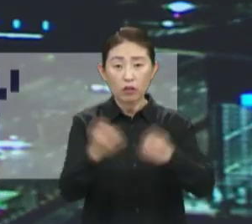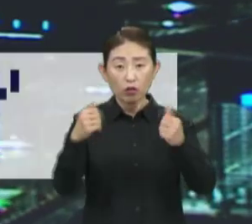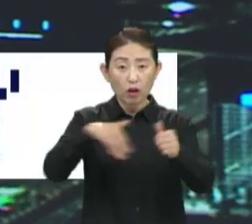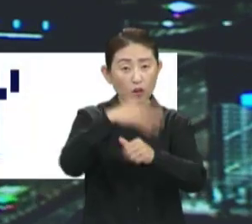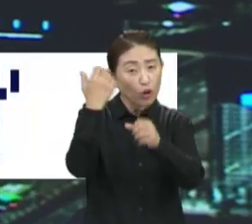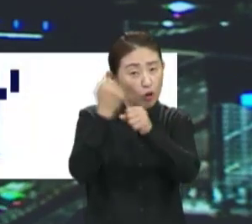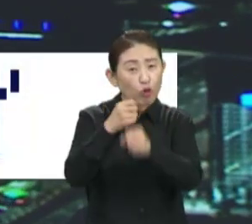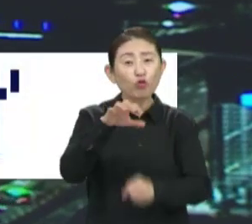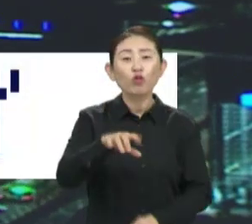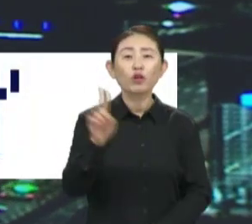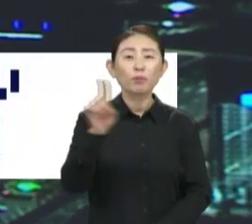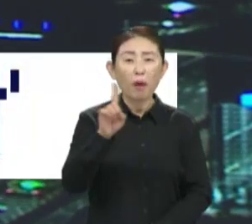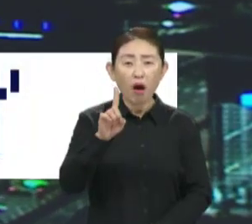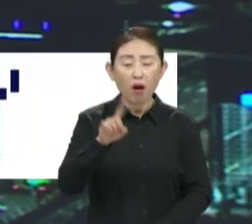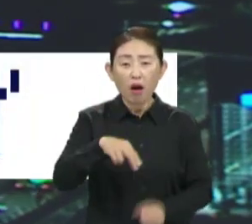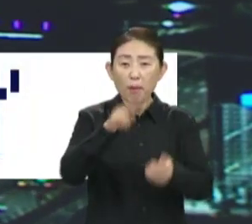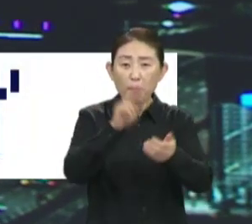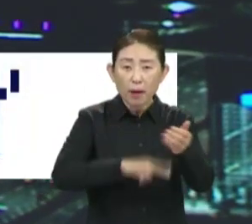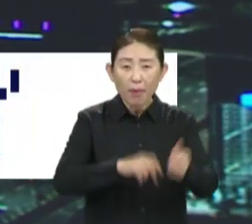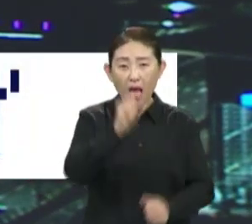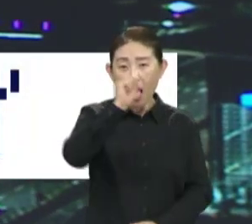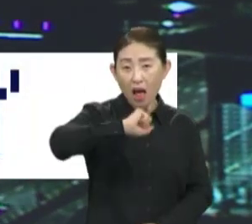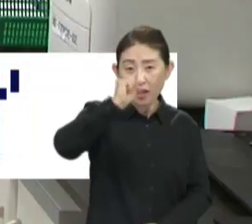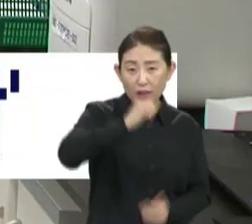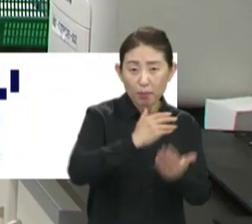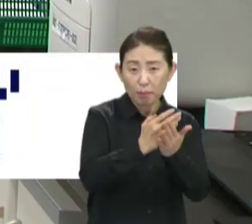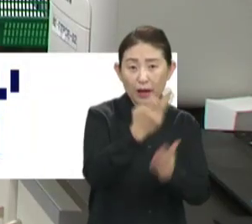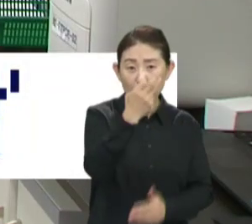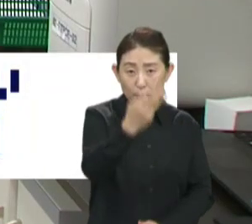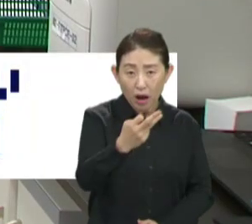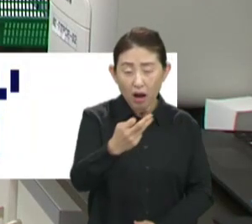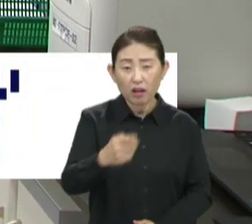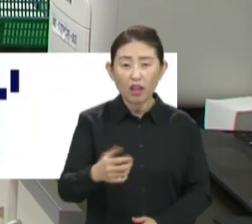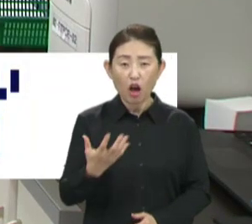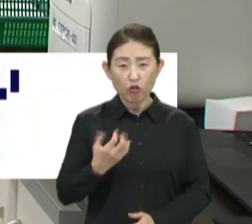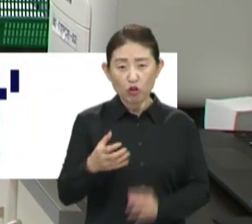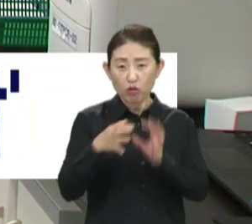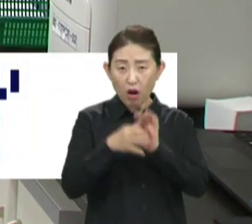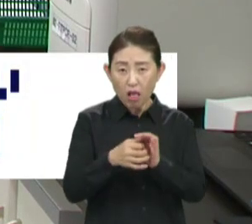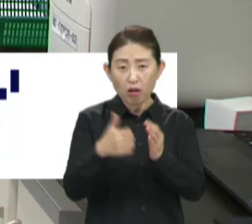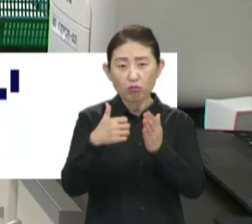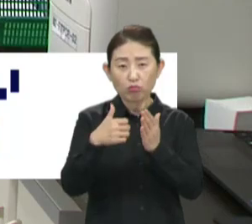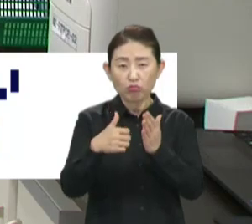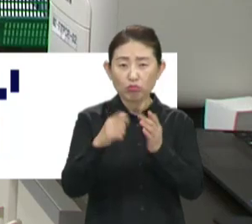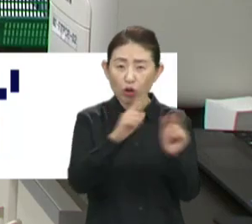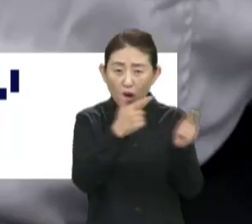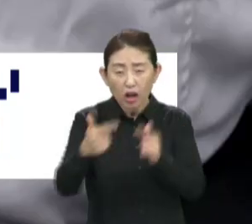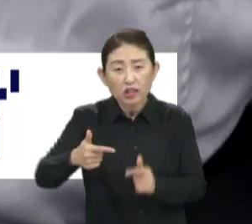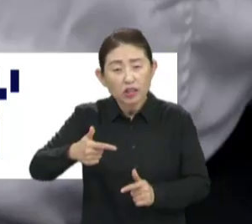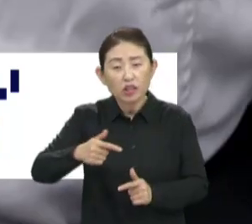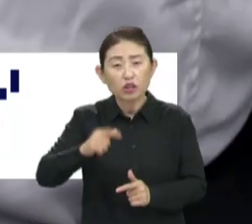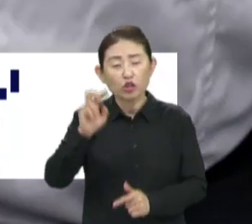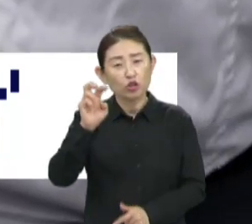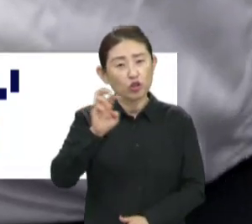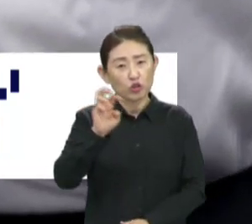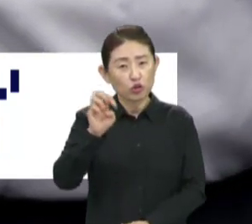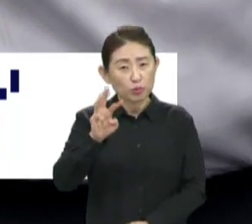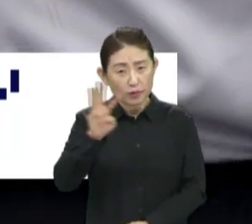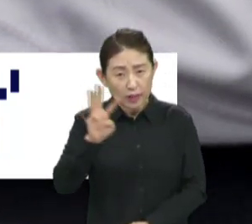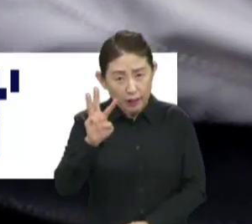대전 보건환경연구원이 시중에 유통되는 아이스크림 13건과 유가공품 23건을 대상으로 대장균